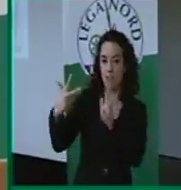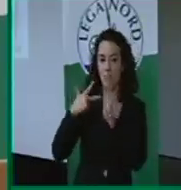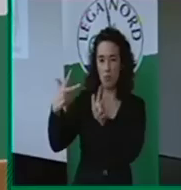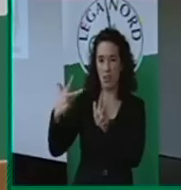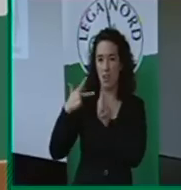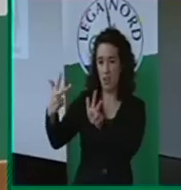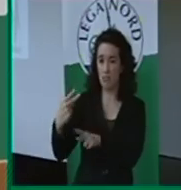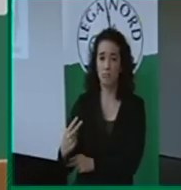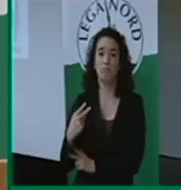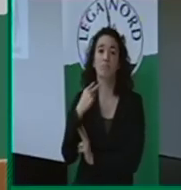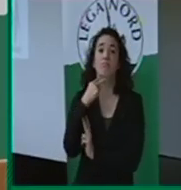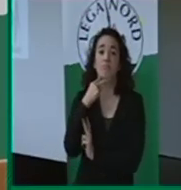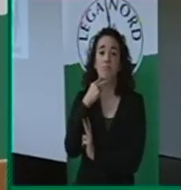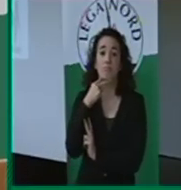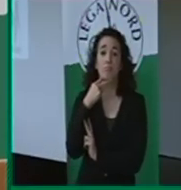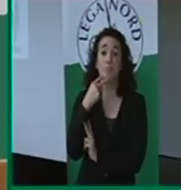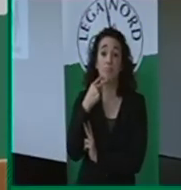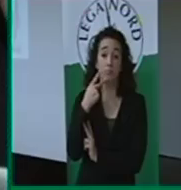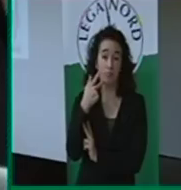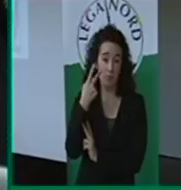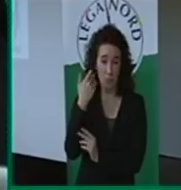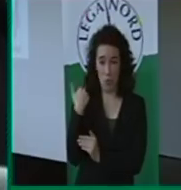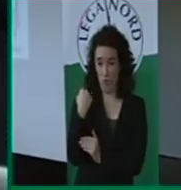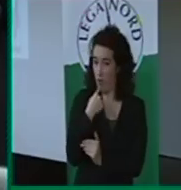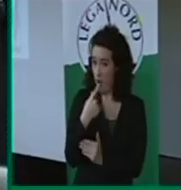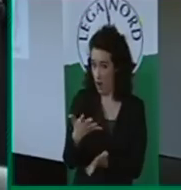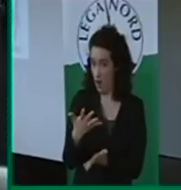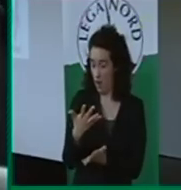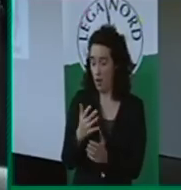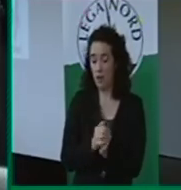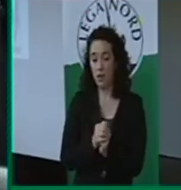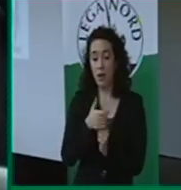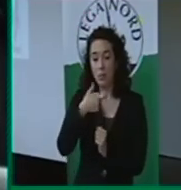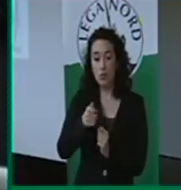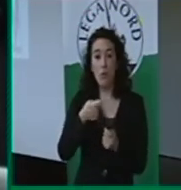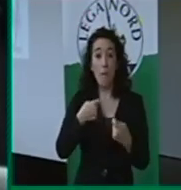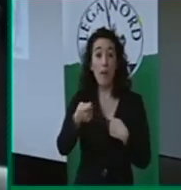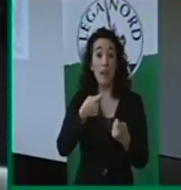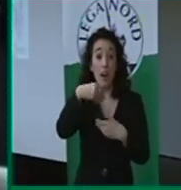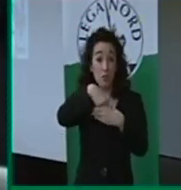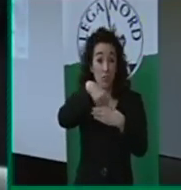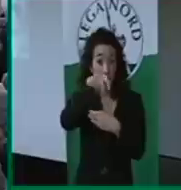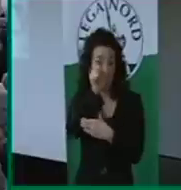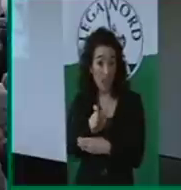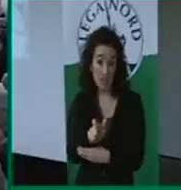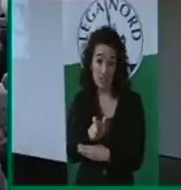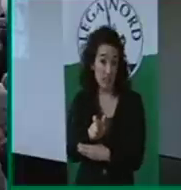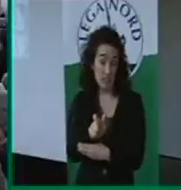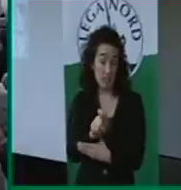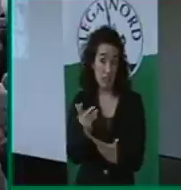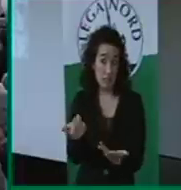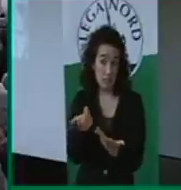esportare viene fuori dalle cifre che ho detto prima anche perché il mercato interno è quello che è e